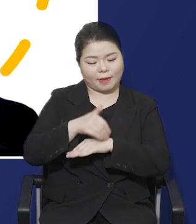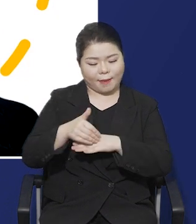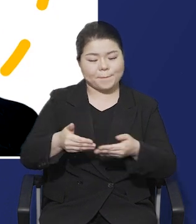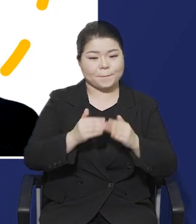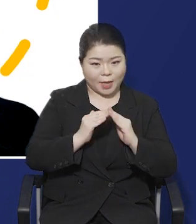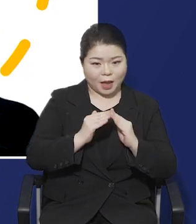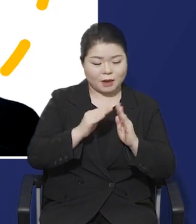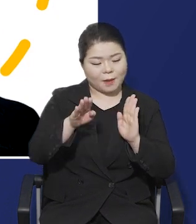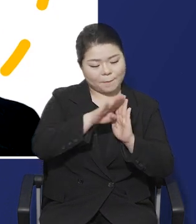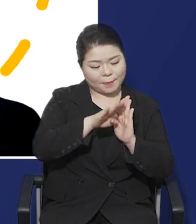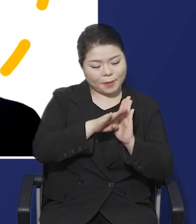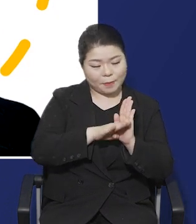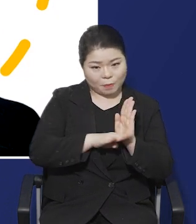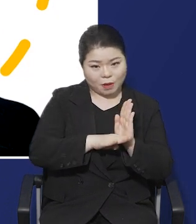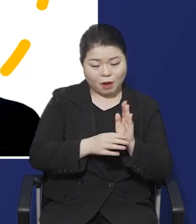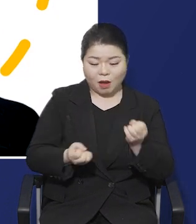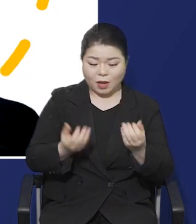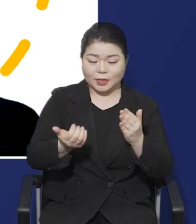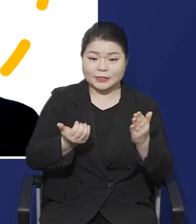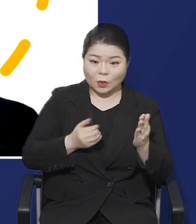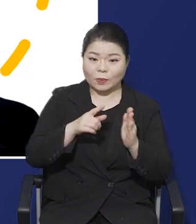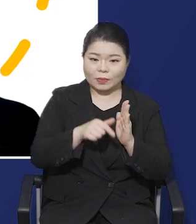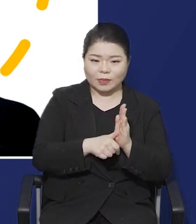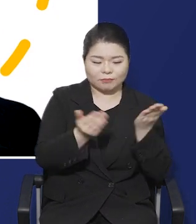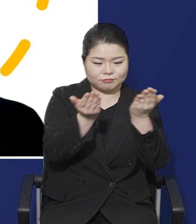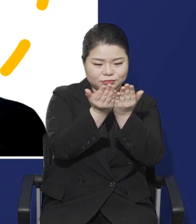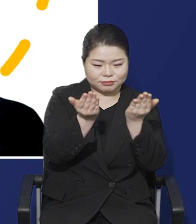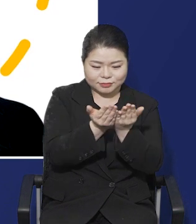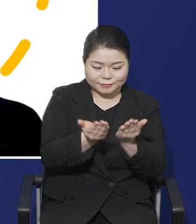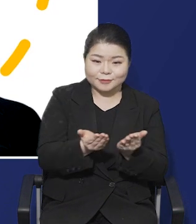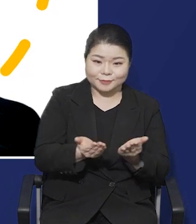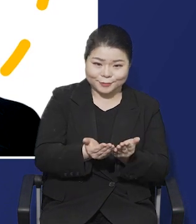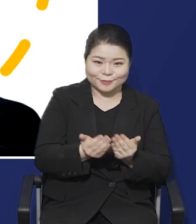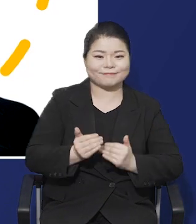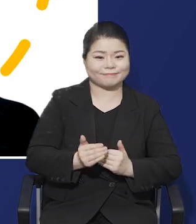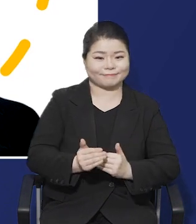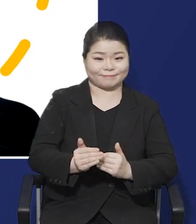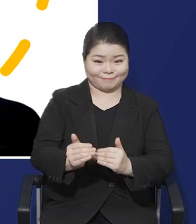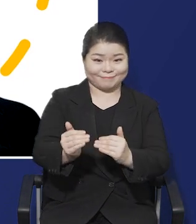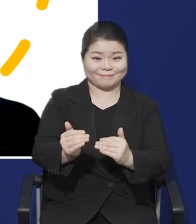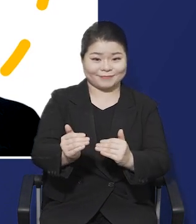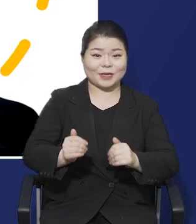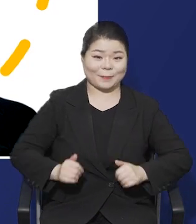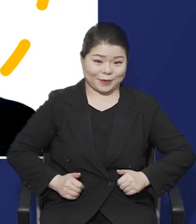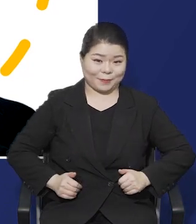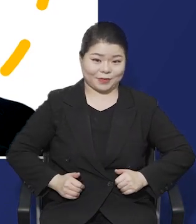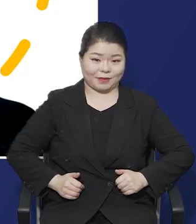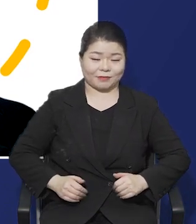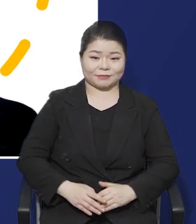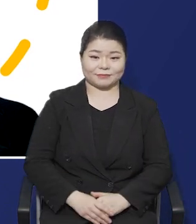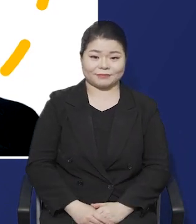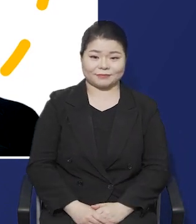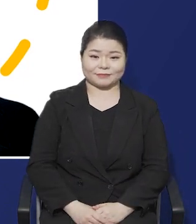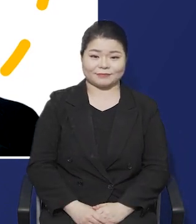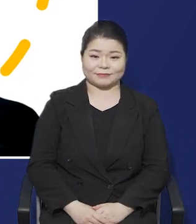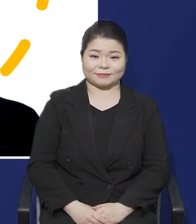다음에 그에 맞춰 행사 전에, 사전에, 아, 그런 그 잠재 고객들이 아니면은 기존 고객들이